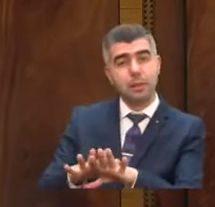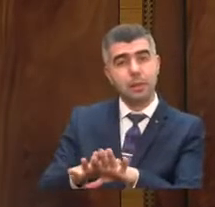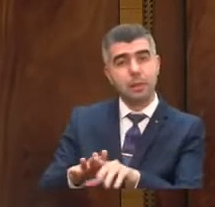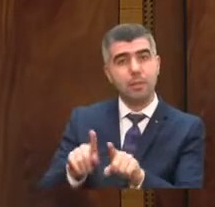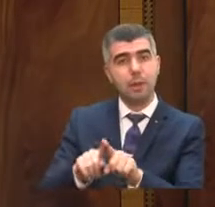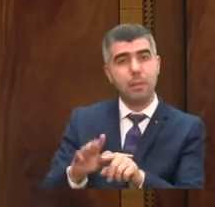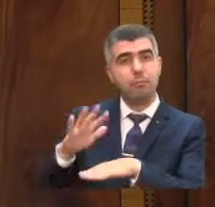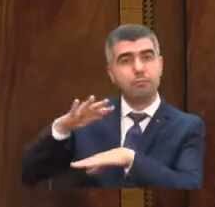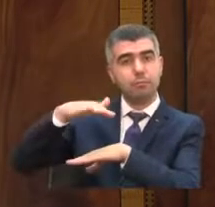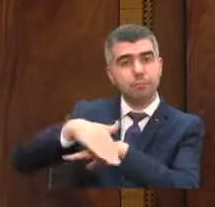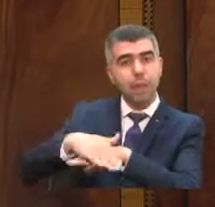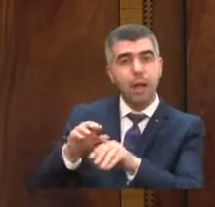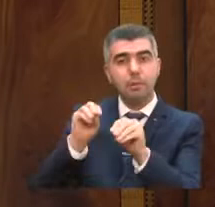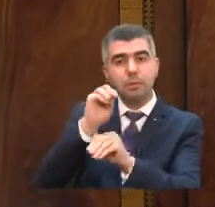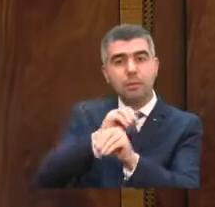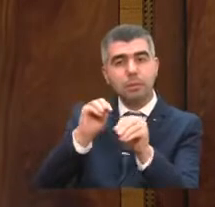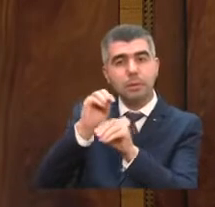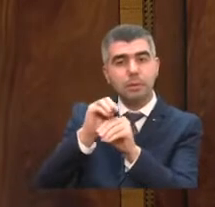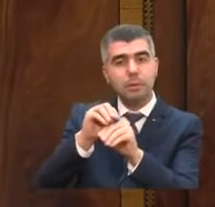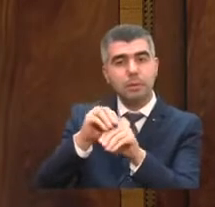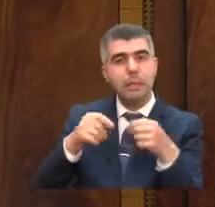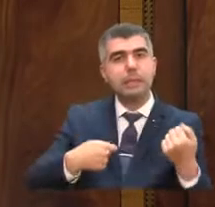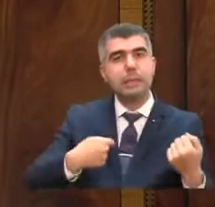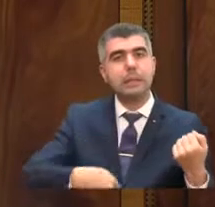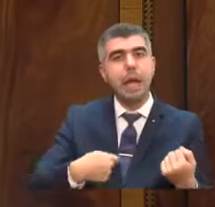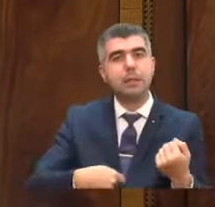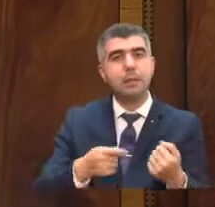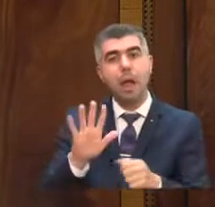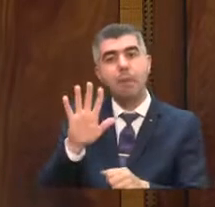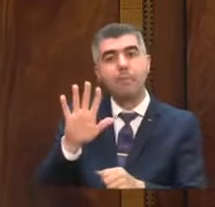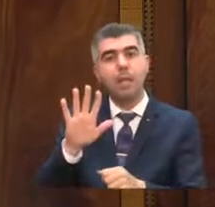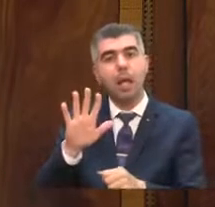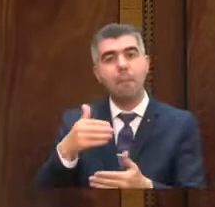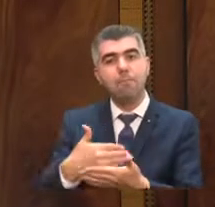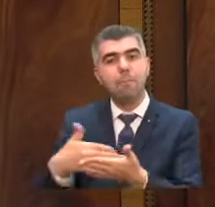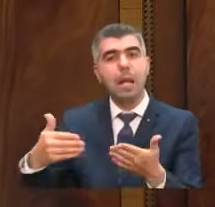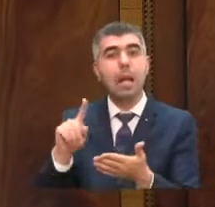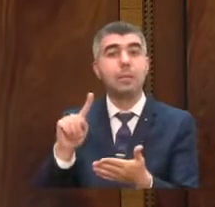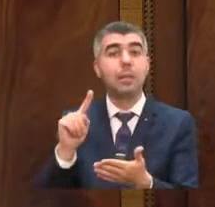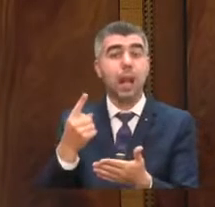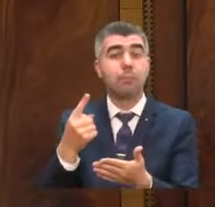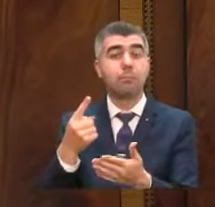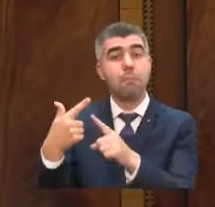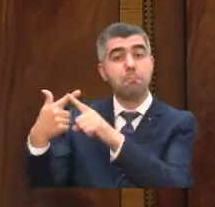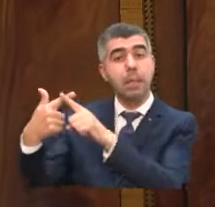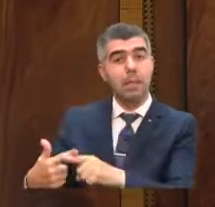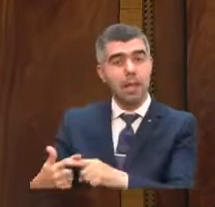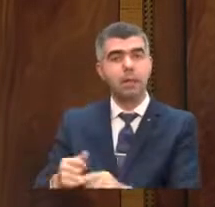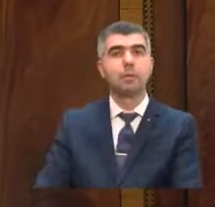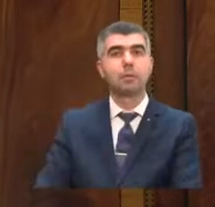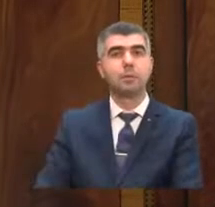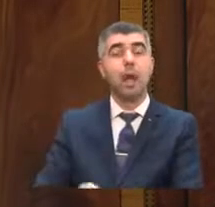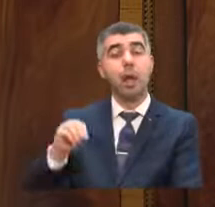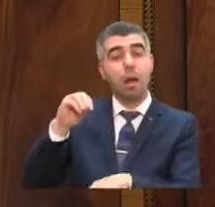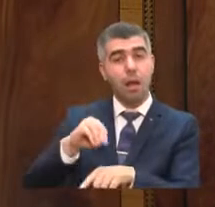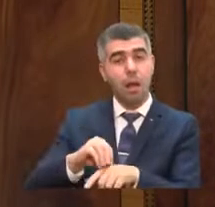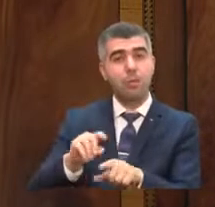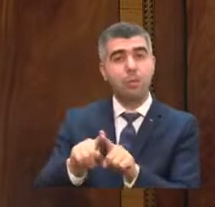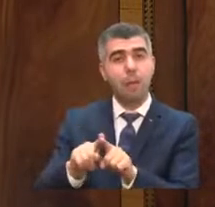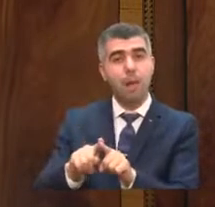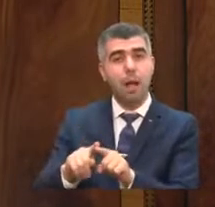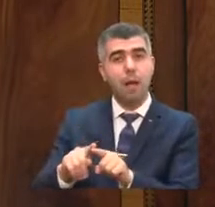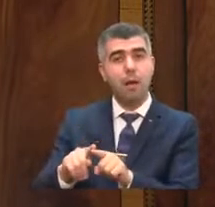سد انفوت باقليم سطات. هذه غادي تطلب 5 مليار ديال الدرهم. تم انتهاء كذلك من تحليه مياه البحر